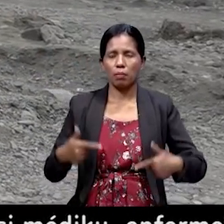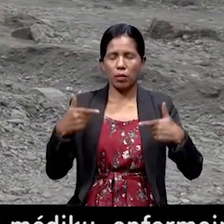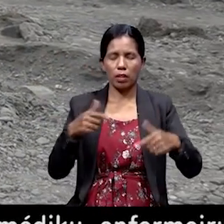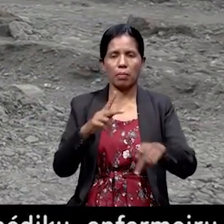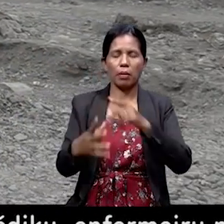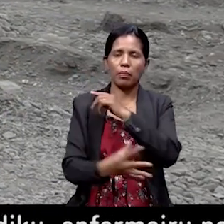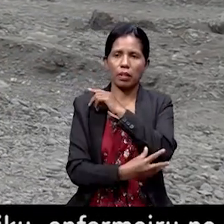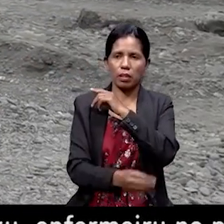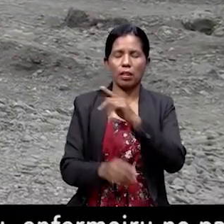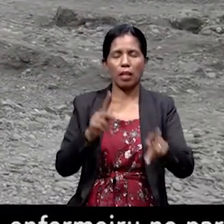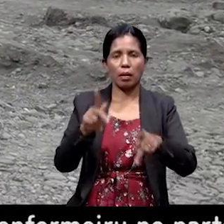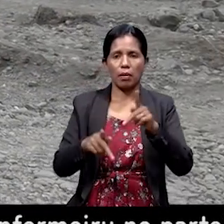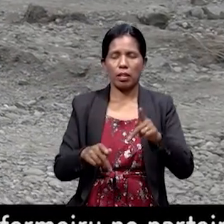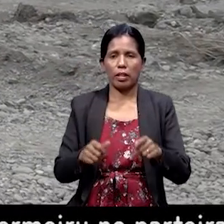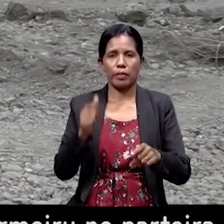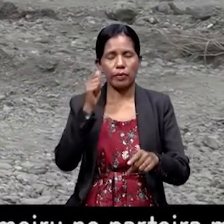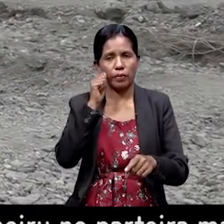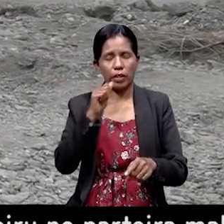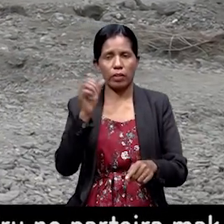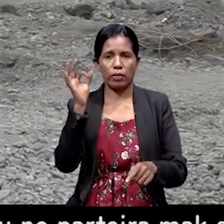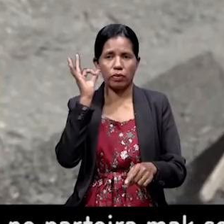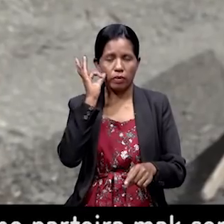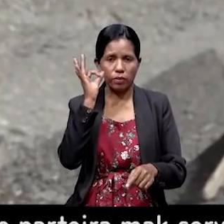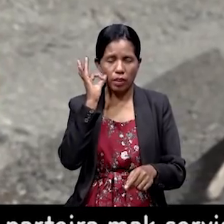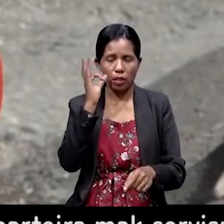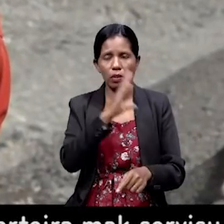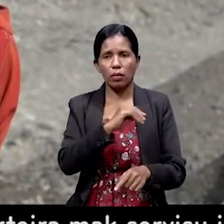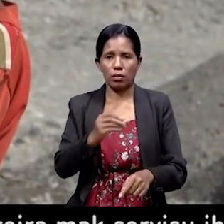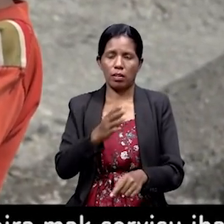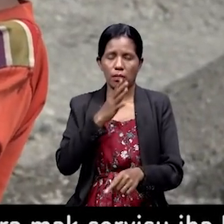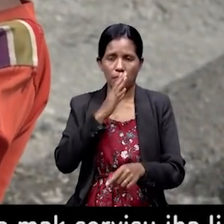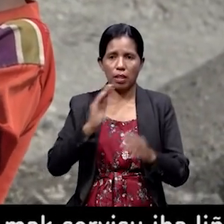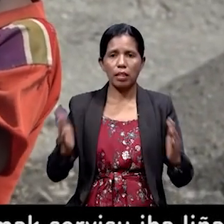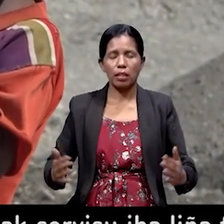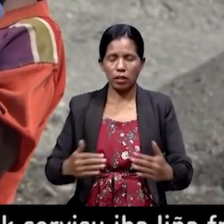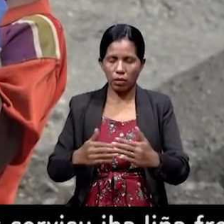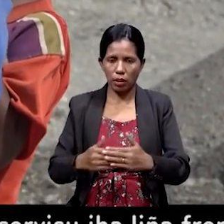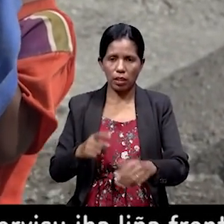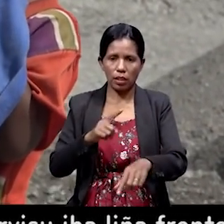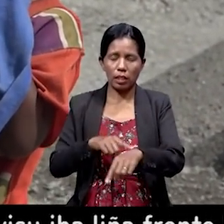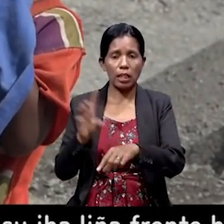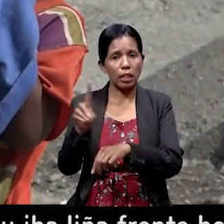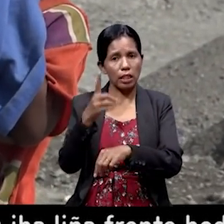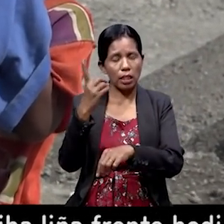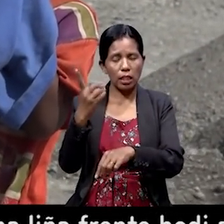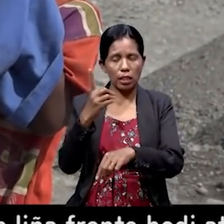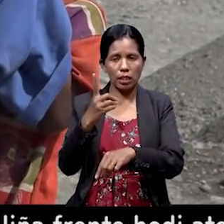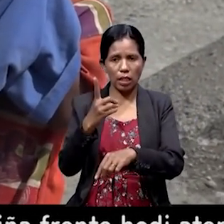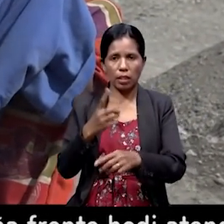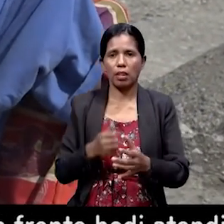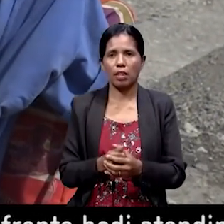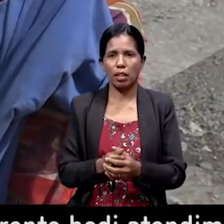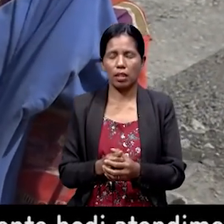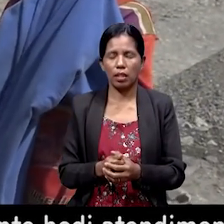like, obrigia inan falu kubit like, no inan ising rua, ha huhu si madrugada, molok lor matang hase,